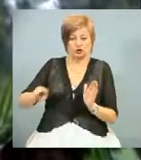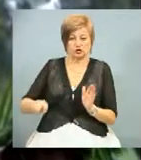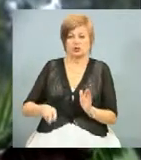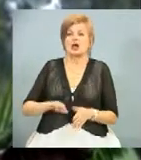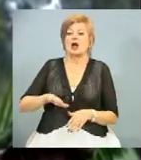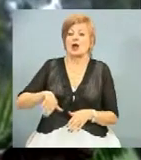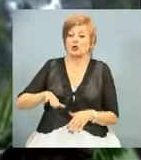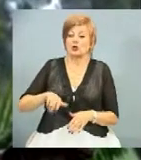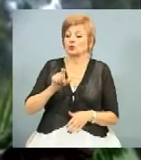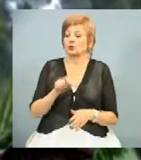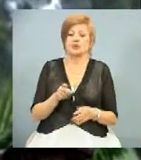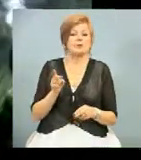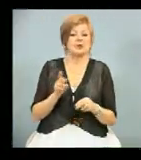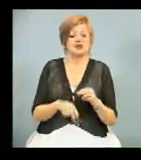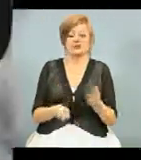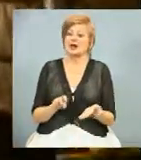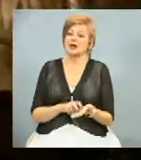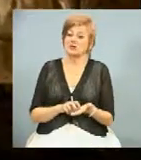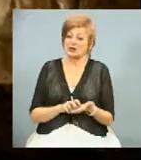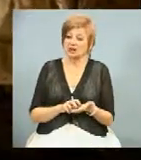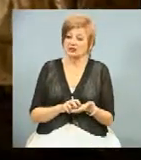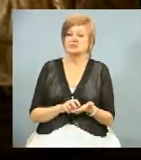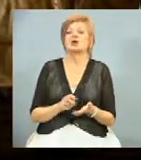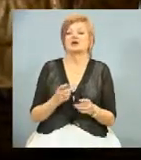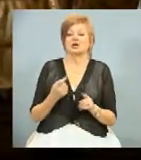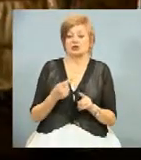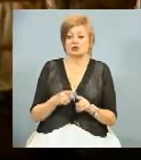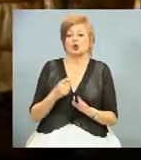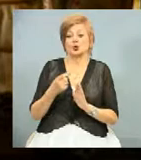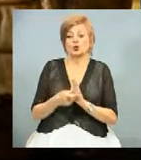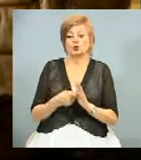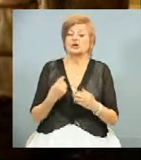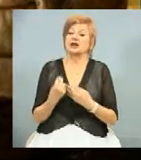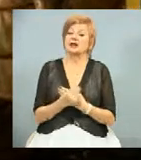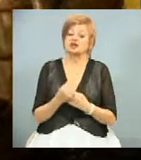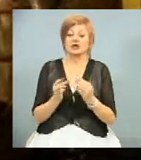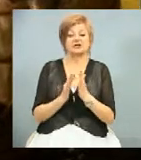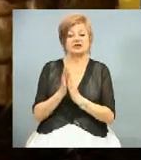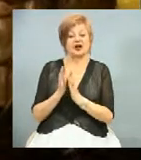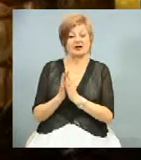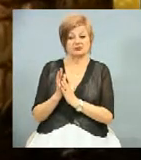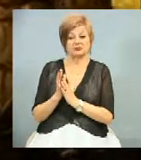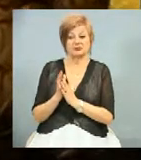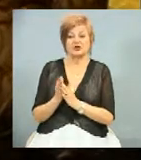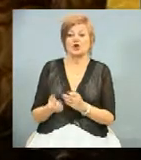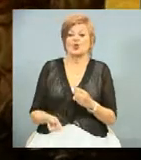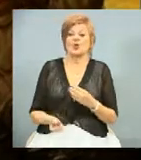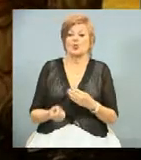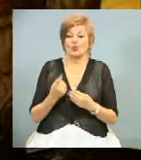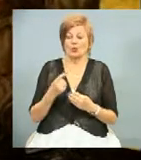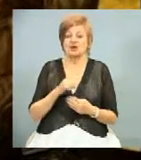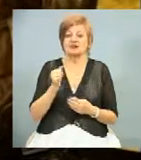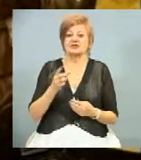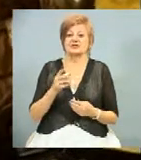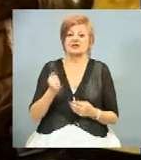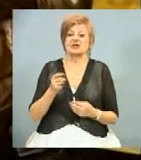людство перестало боятися природи та природних явищ та дізналося про цілющі властивості рослин. Так почали з'являтися знахарі.